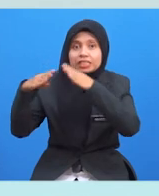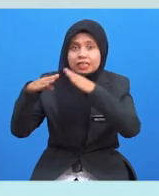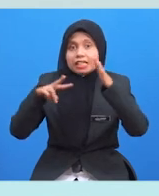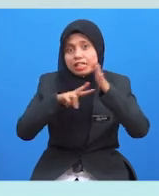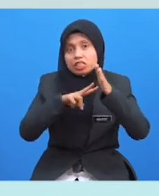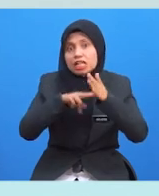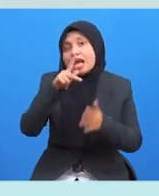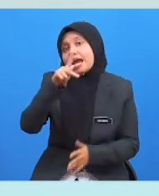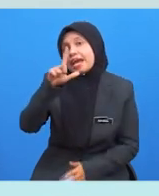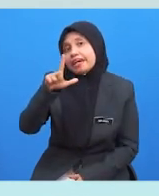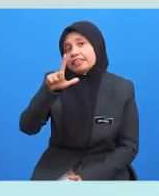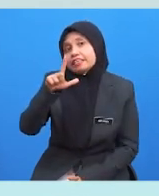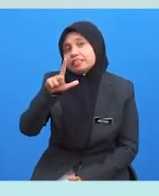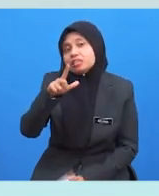Lumpur.